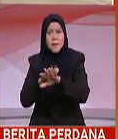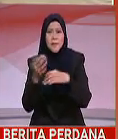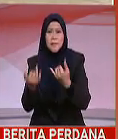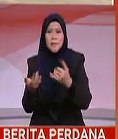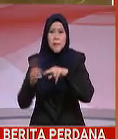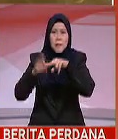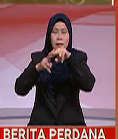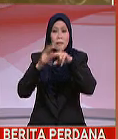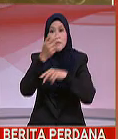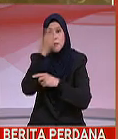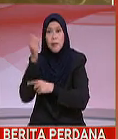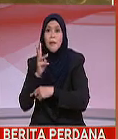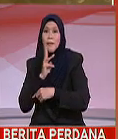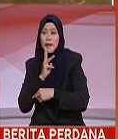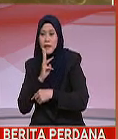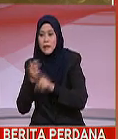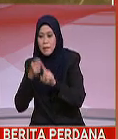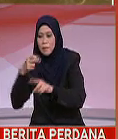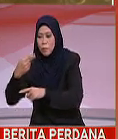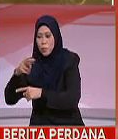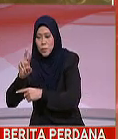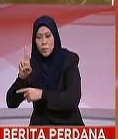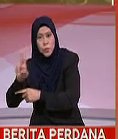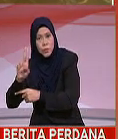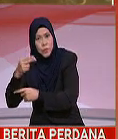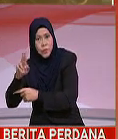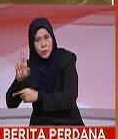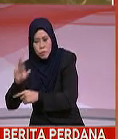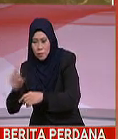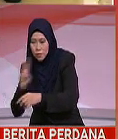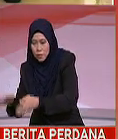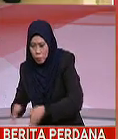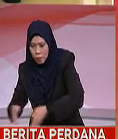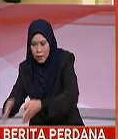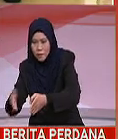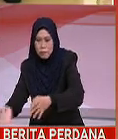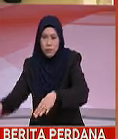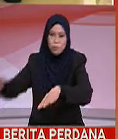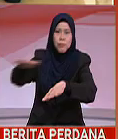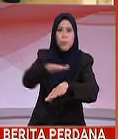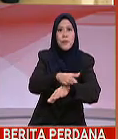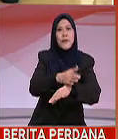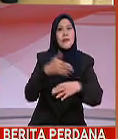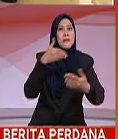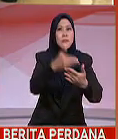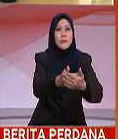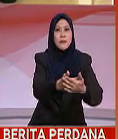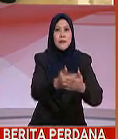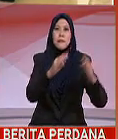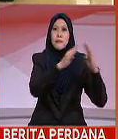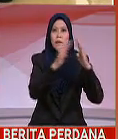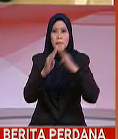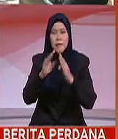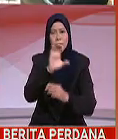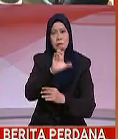ini disebabkan oleh air di bahagian hulu di Kemaman, itu menyebabkan sungai Kemaman dan juga sungai Cerut telah pun tiba di hilir bandar di Bandar